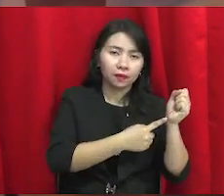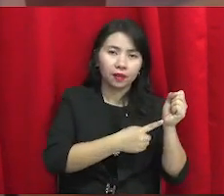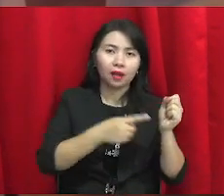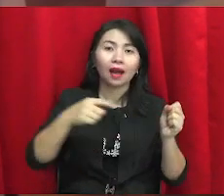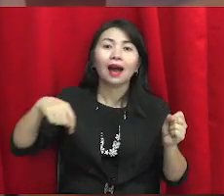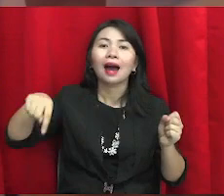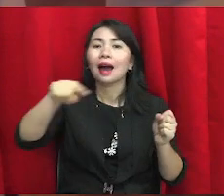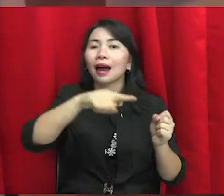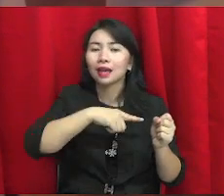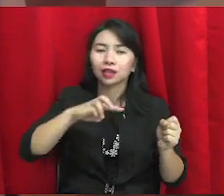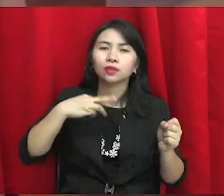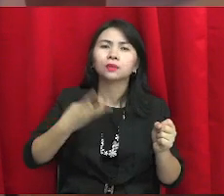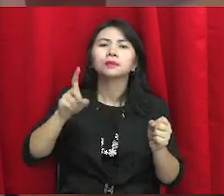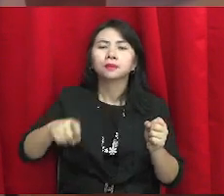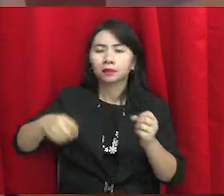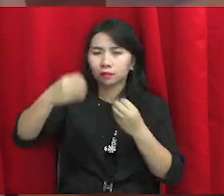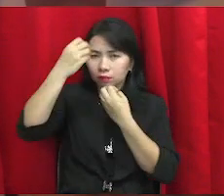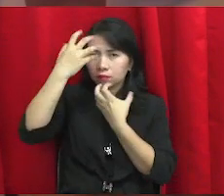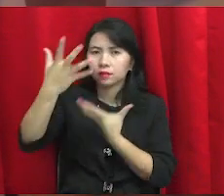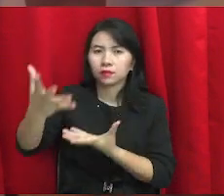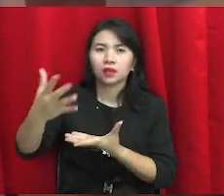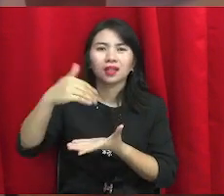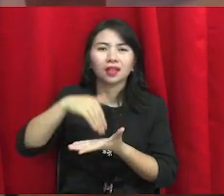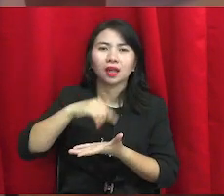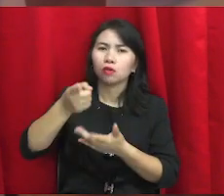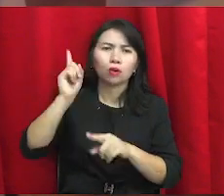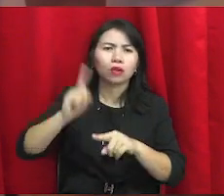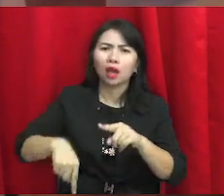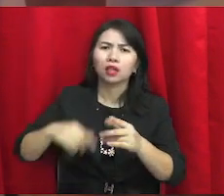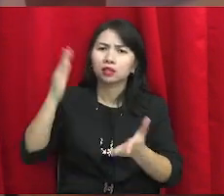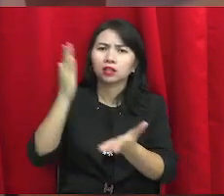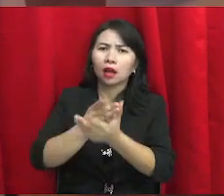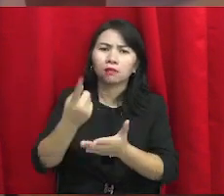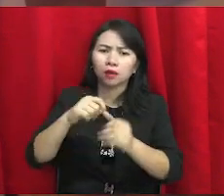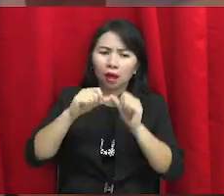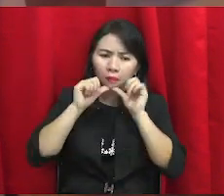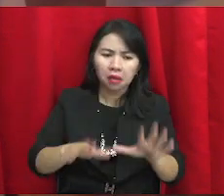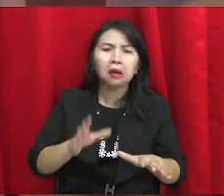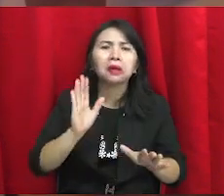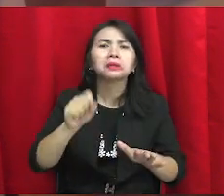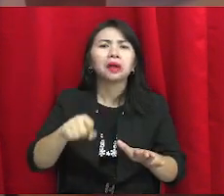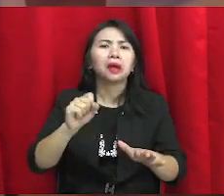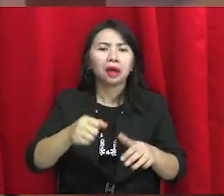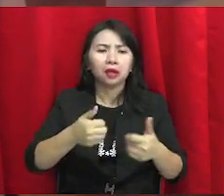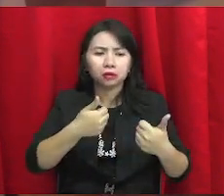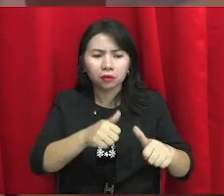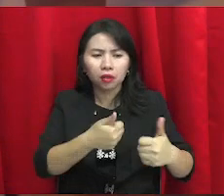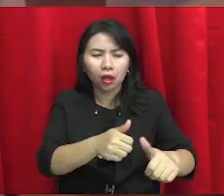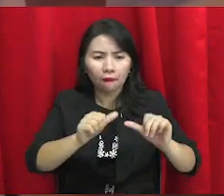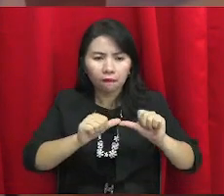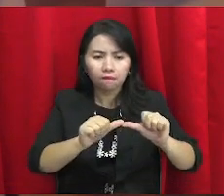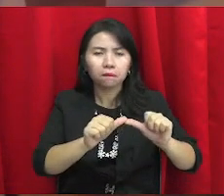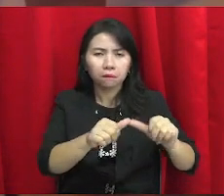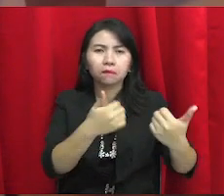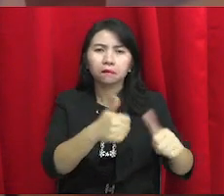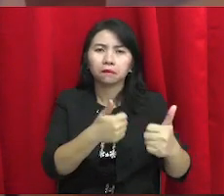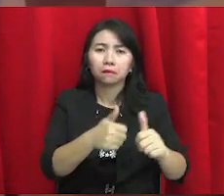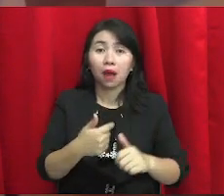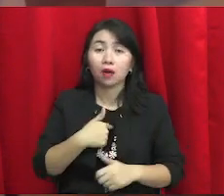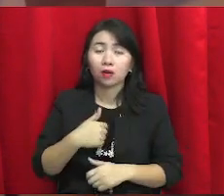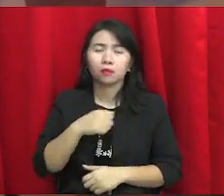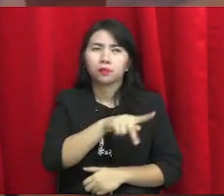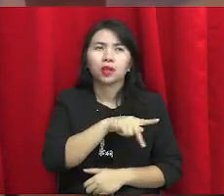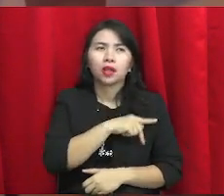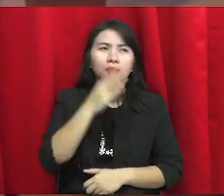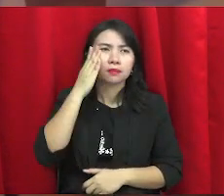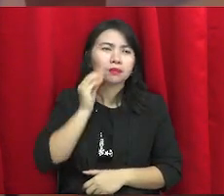tayo. Yeah. Kumbaga parang hindi mo mapipigilan yung blessing, andun na sunod-sunod na eh. Kasi pag yung ako, katulad niya, personal